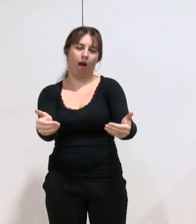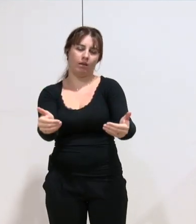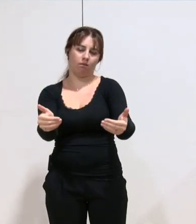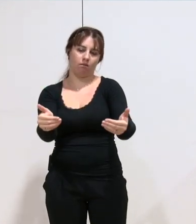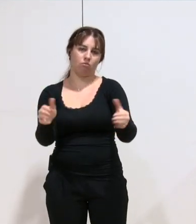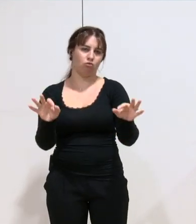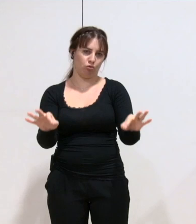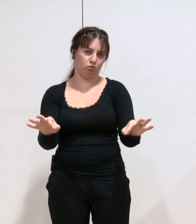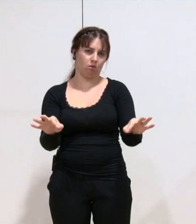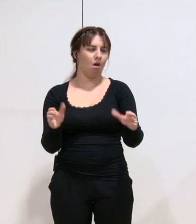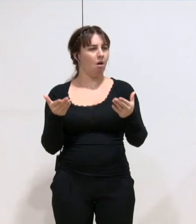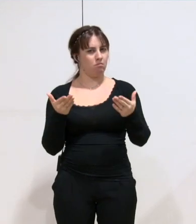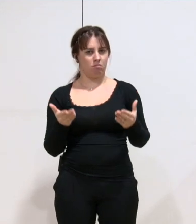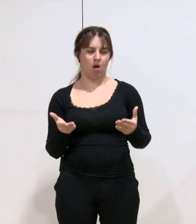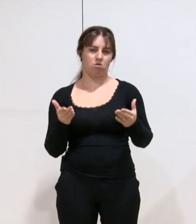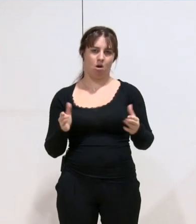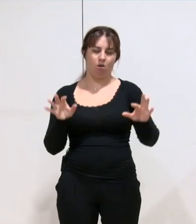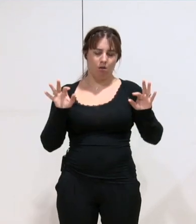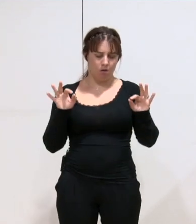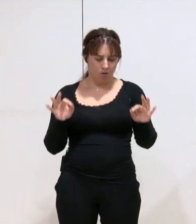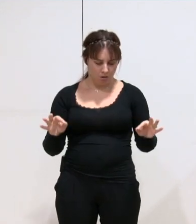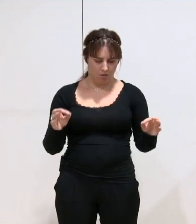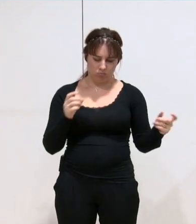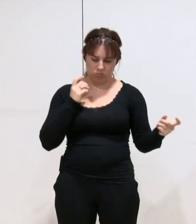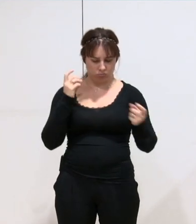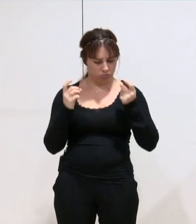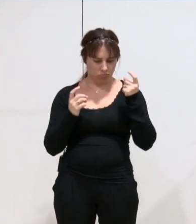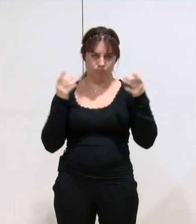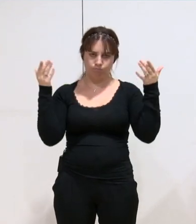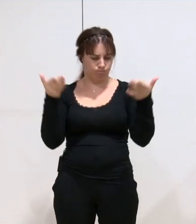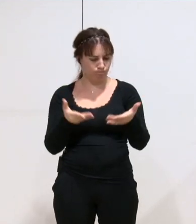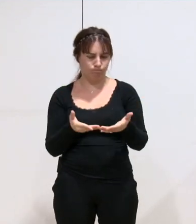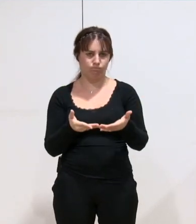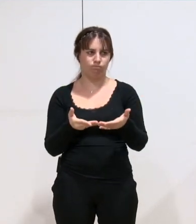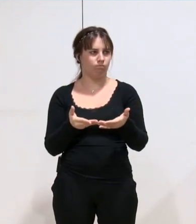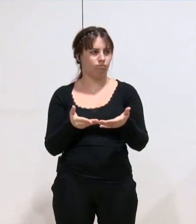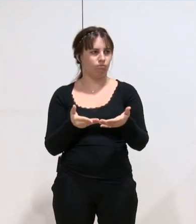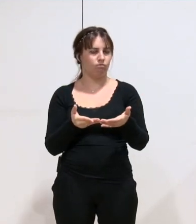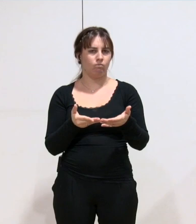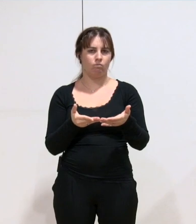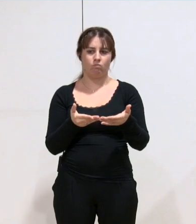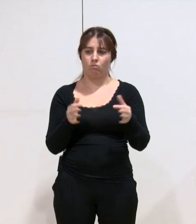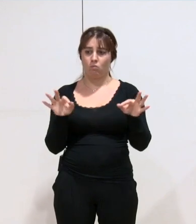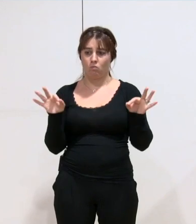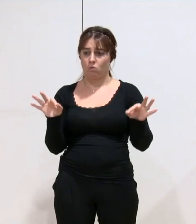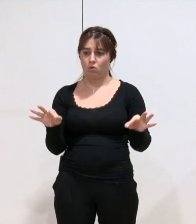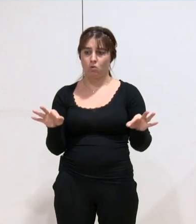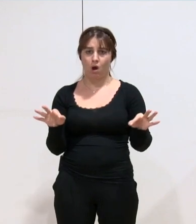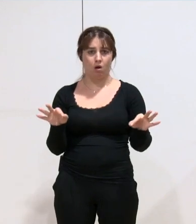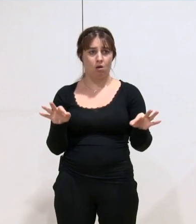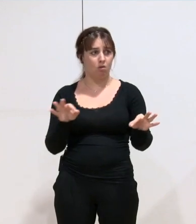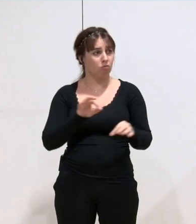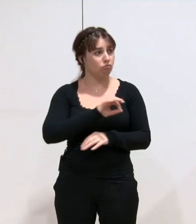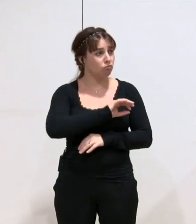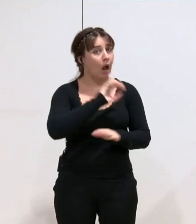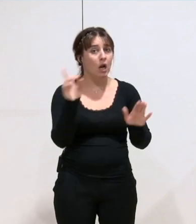Et posons-nous juste simplement sur cette interpellation qui est légitime